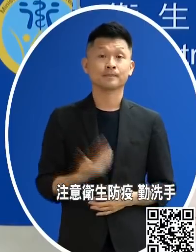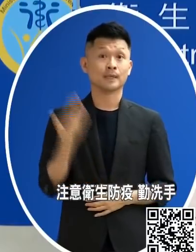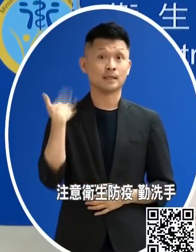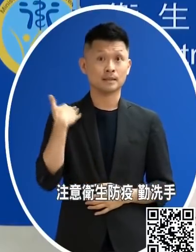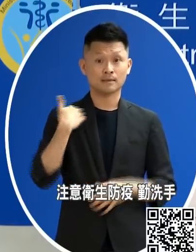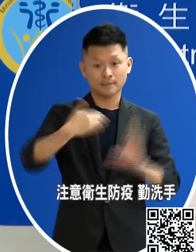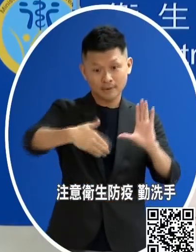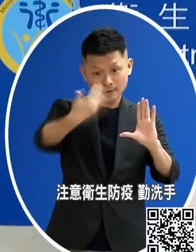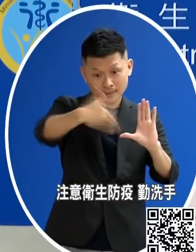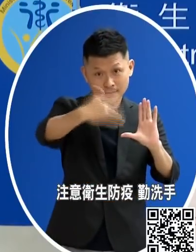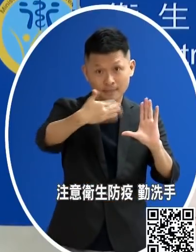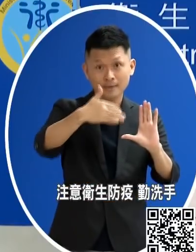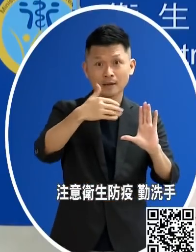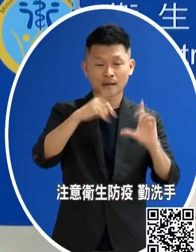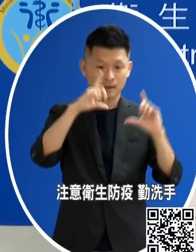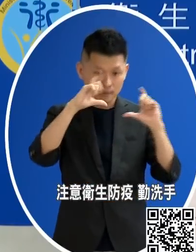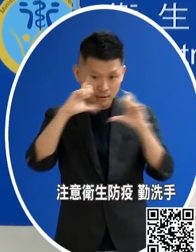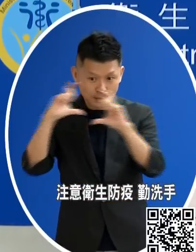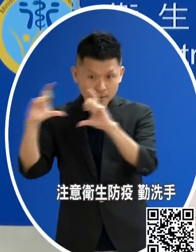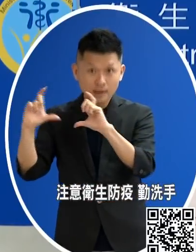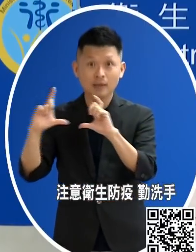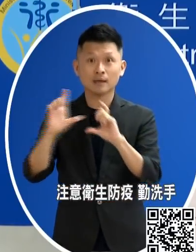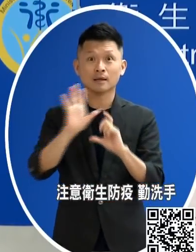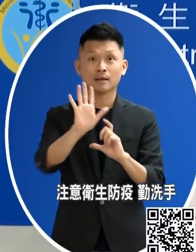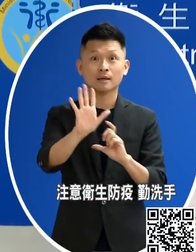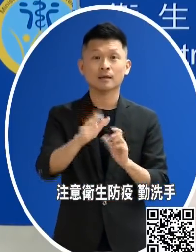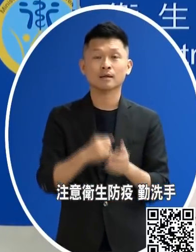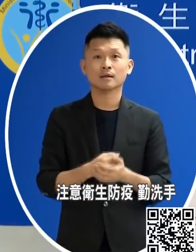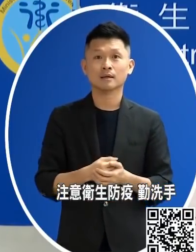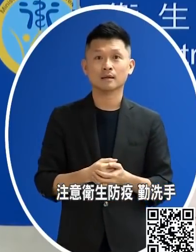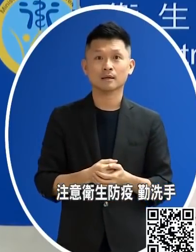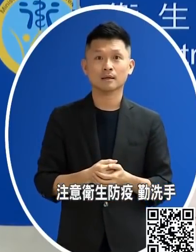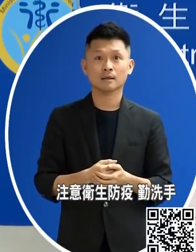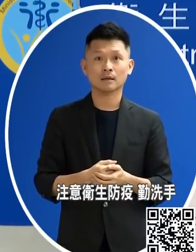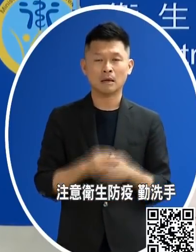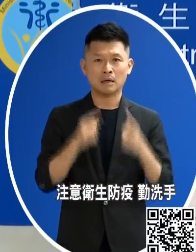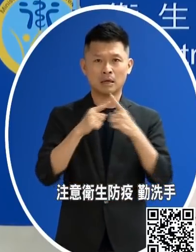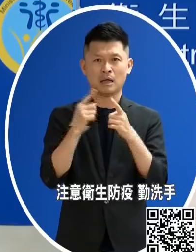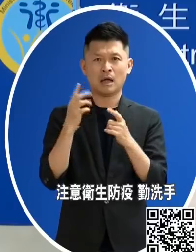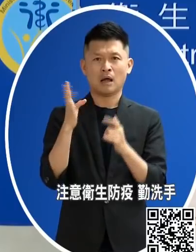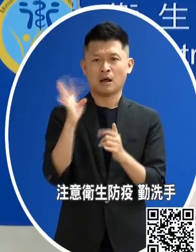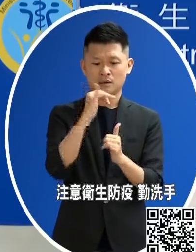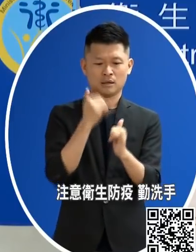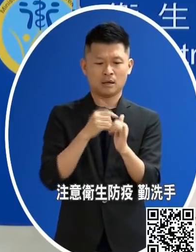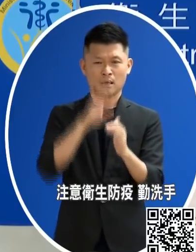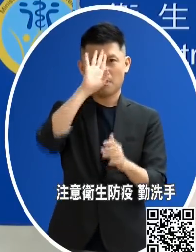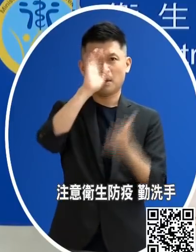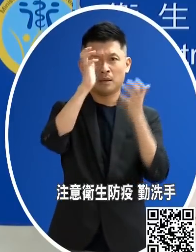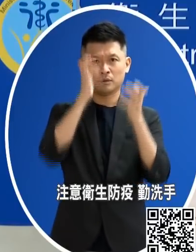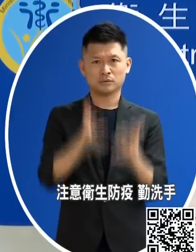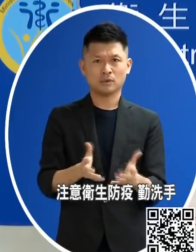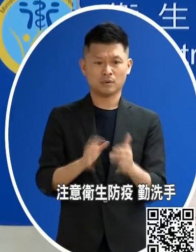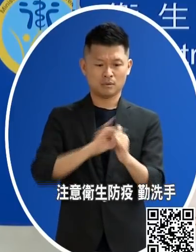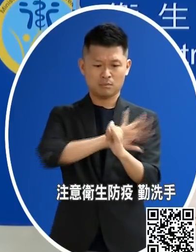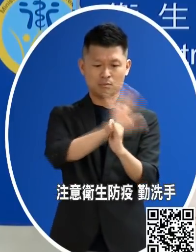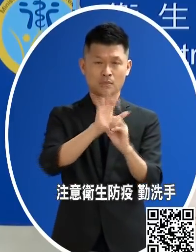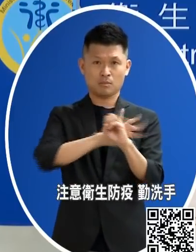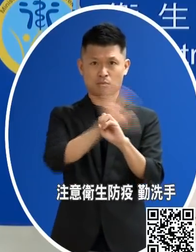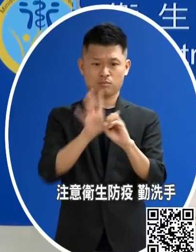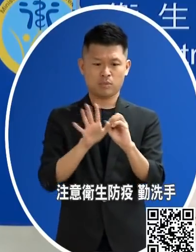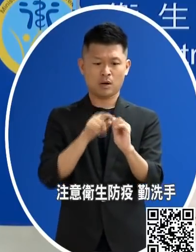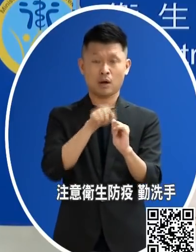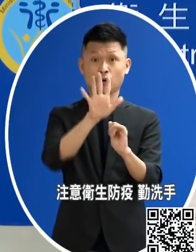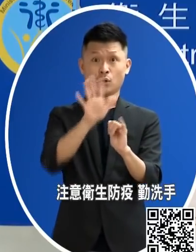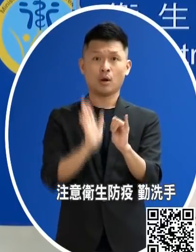一些影片，就是照片，那有时候我们需要好多个人把这个重症的COVID-19 病人